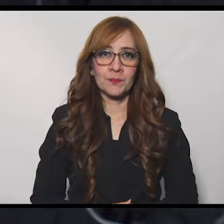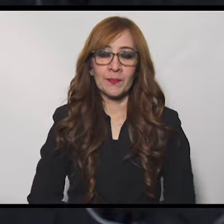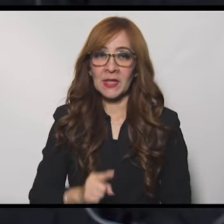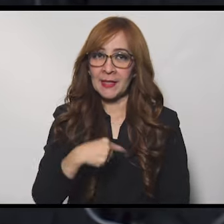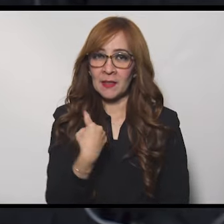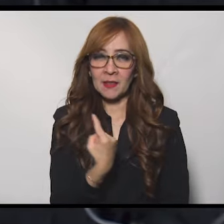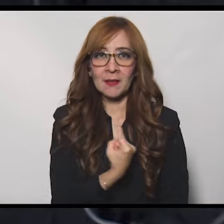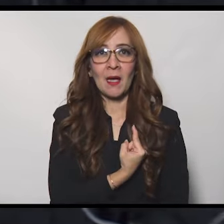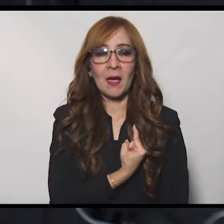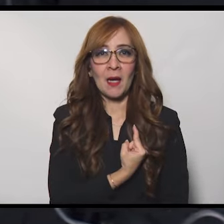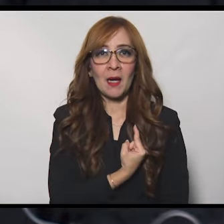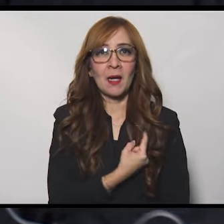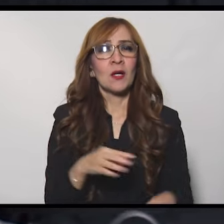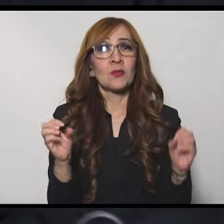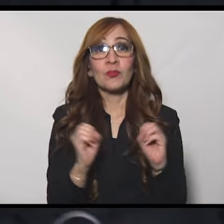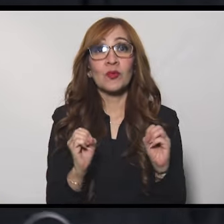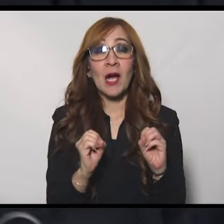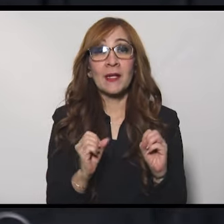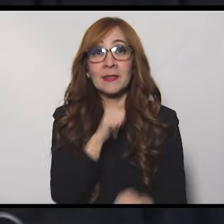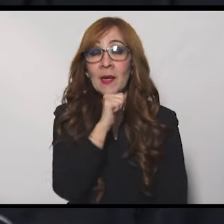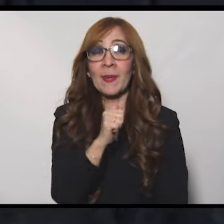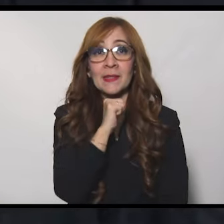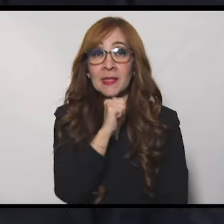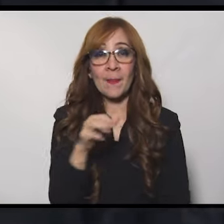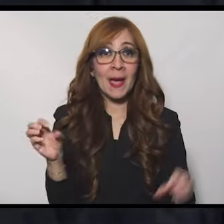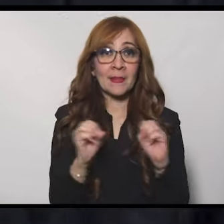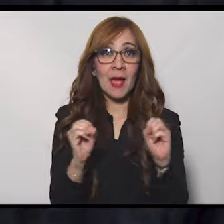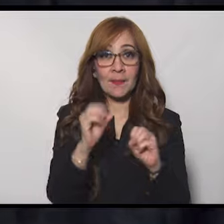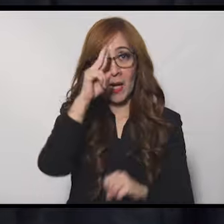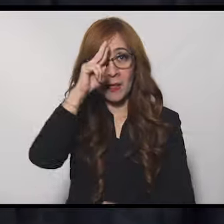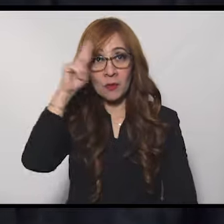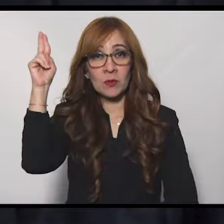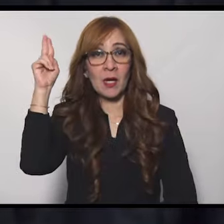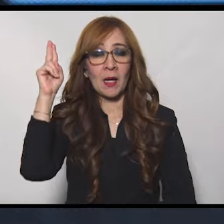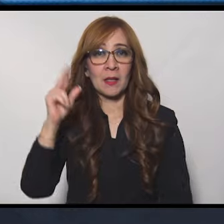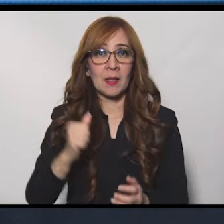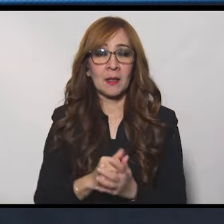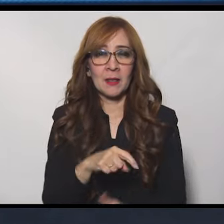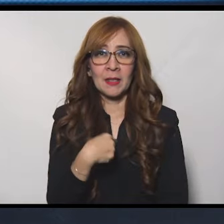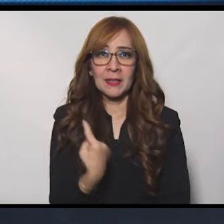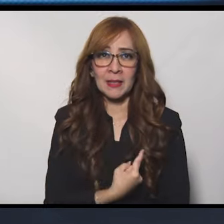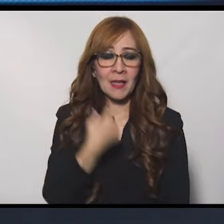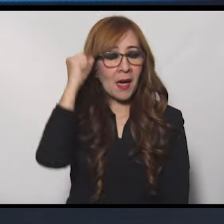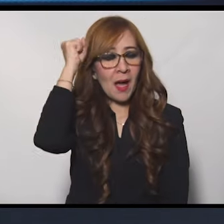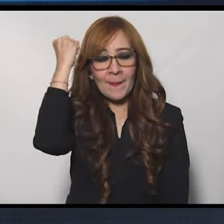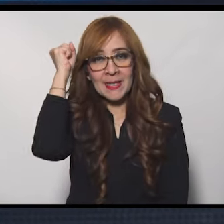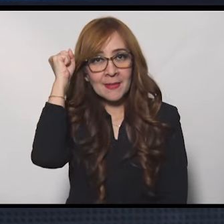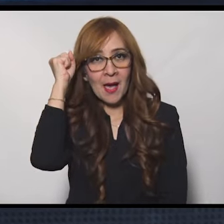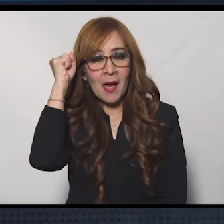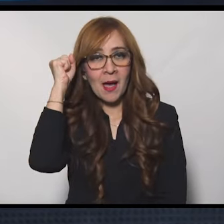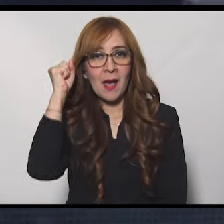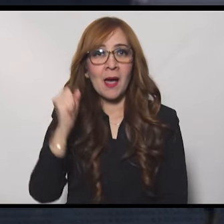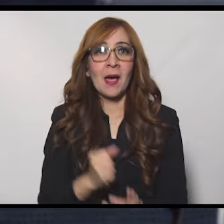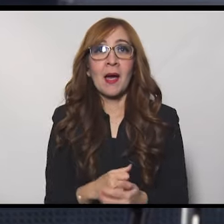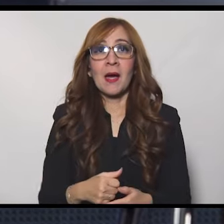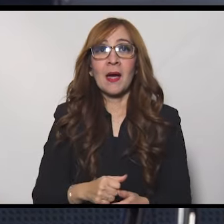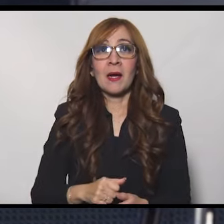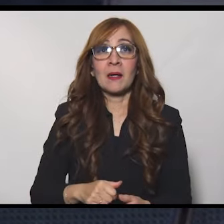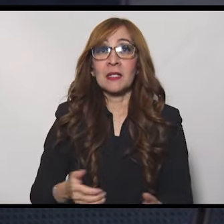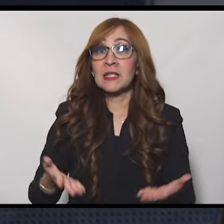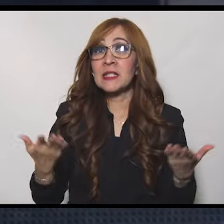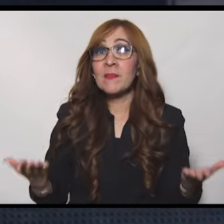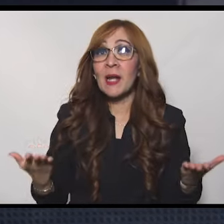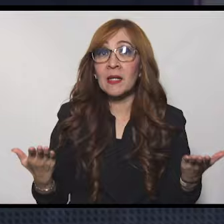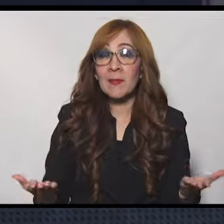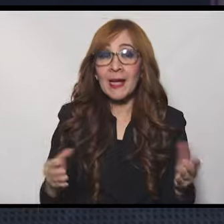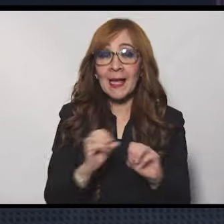Kita ini bukan apa-apa tanpa Tuhan. Kita ini gak bisa apa-apa tanpa Tuhan.